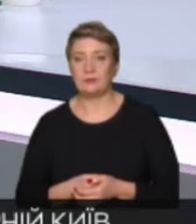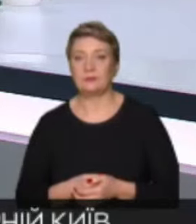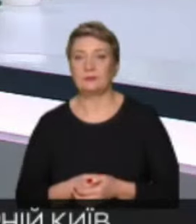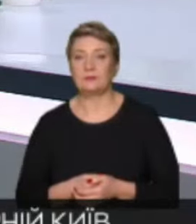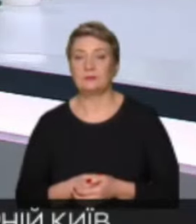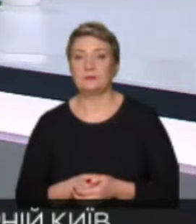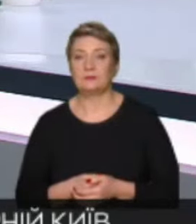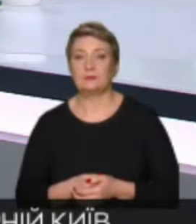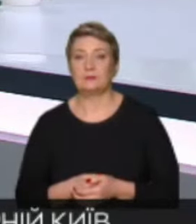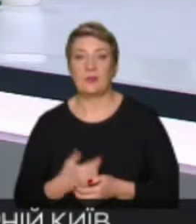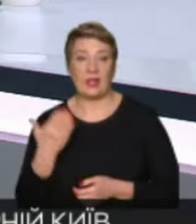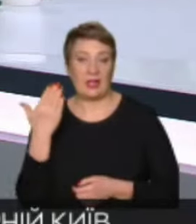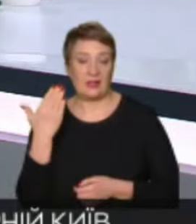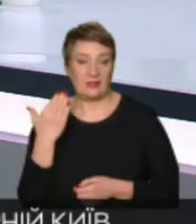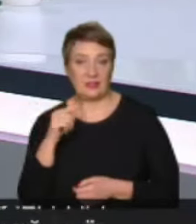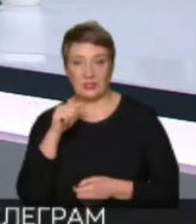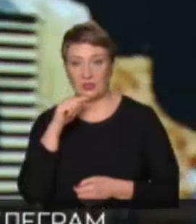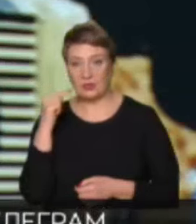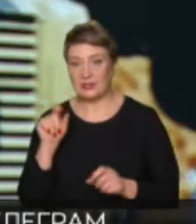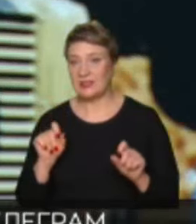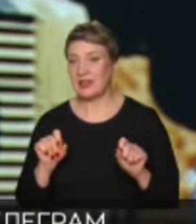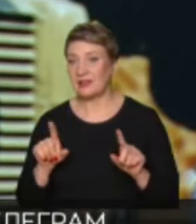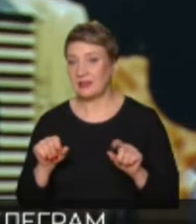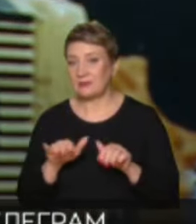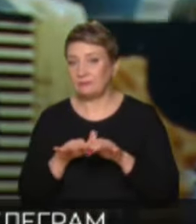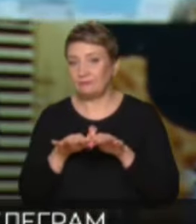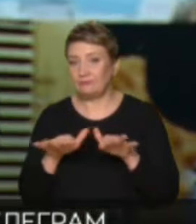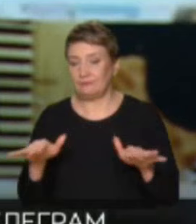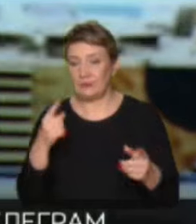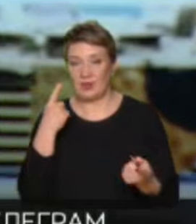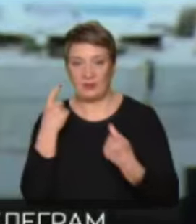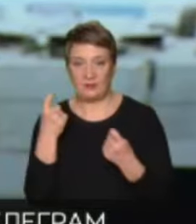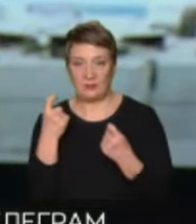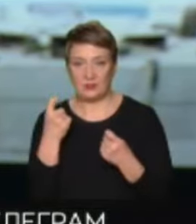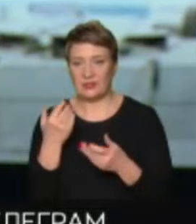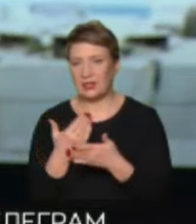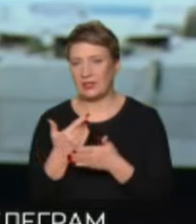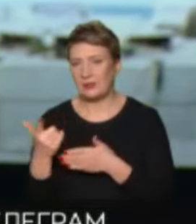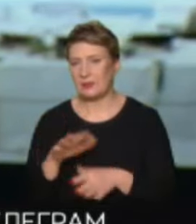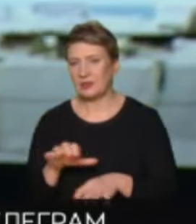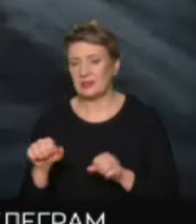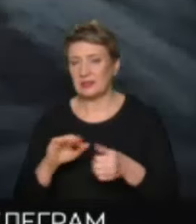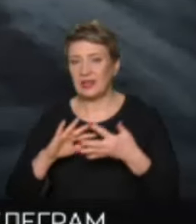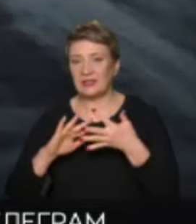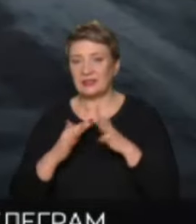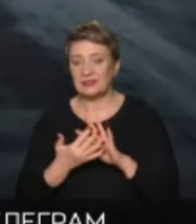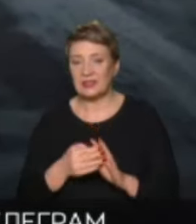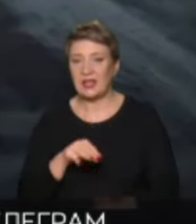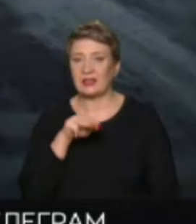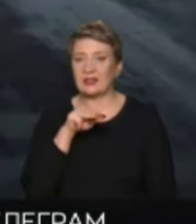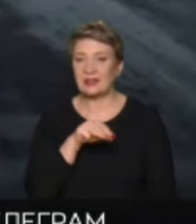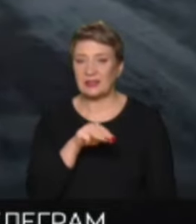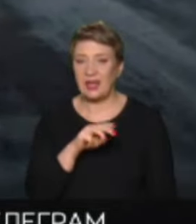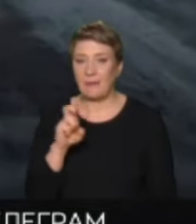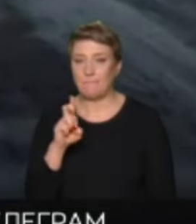І нагадаю, що раніше рашистські телеграм-канали поширили інформацію, що нібито вони захопили село Табаївка і водночас в